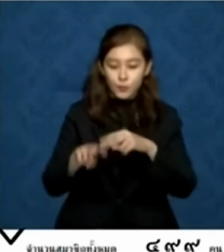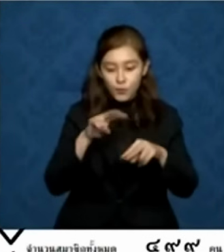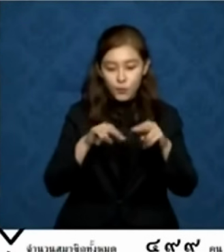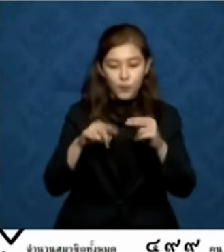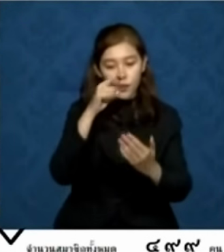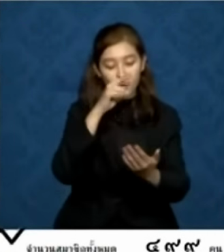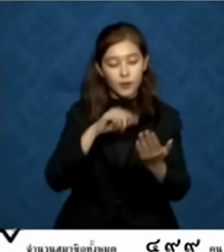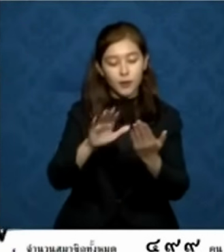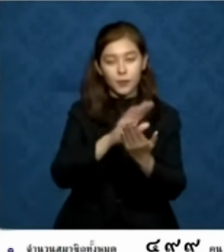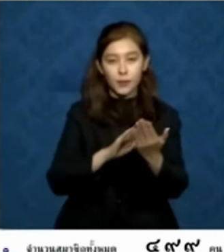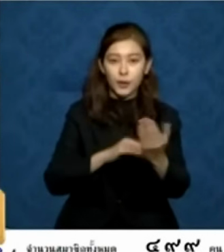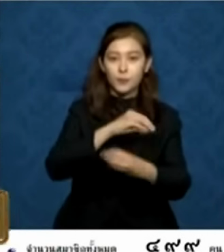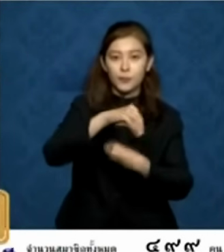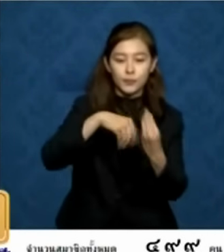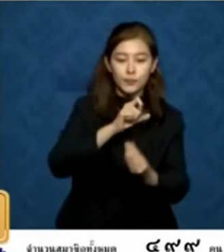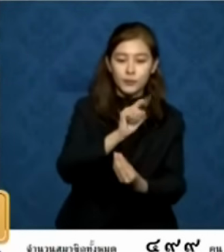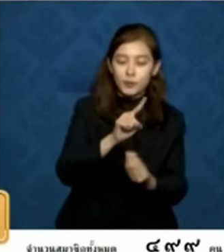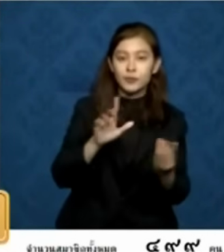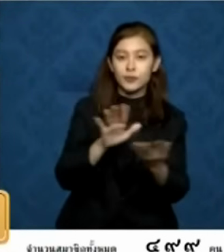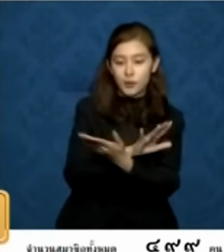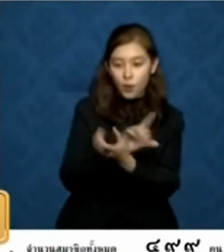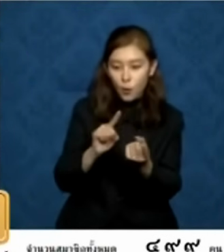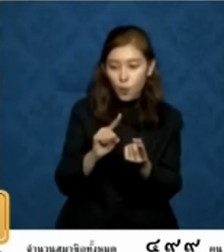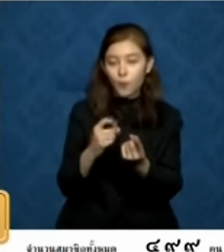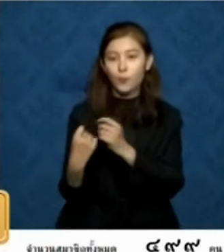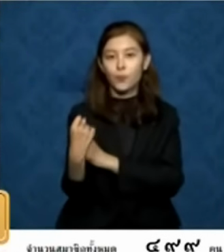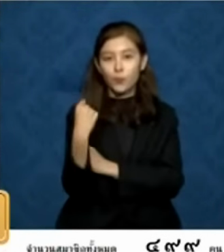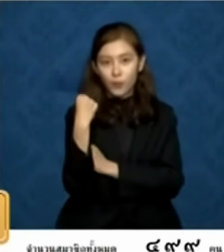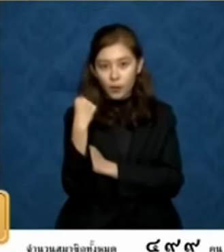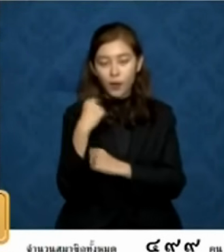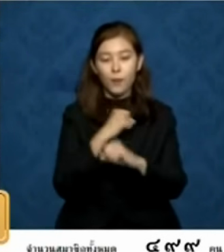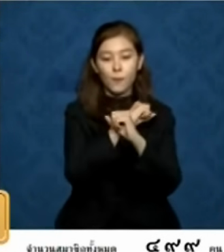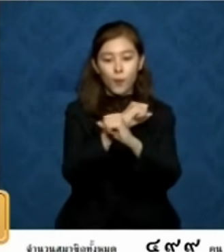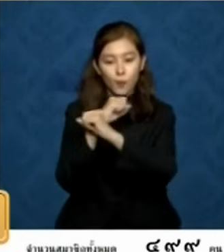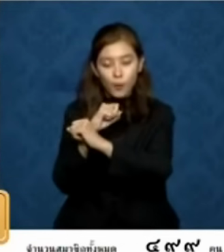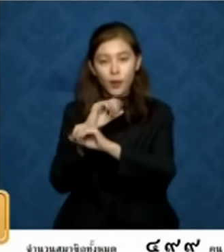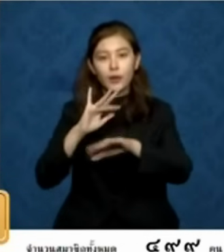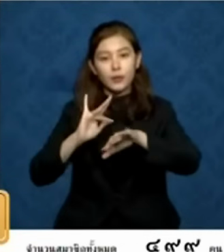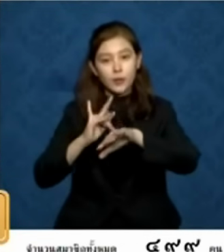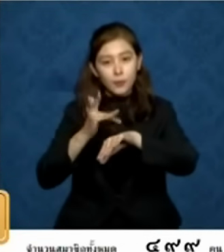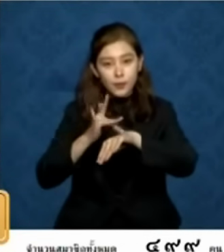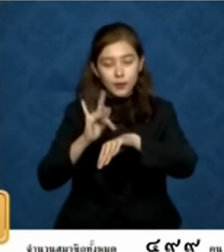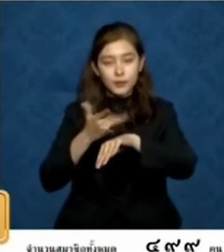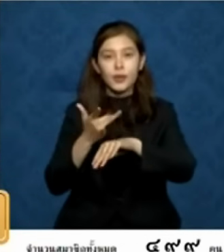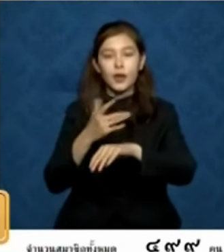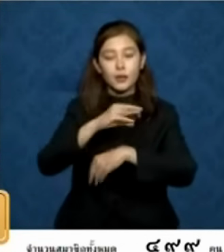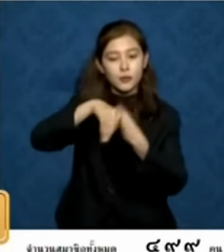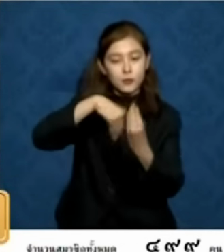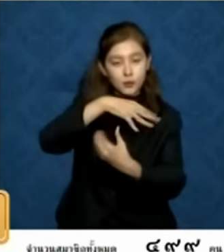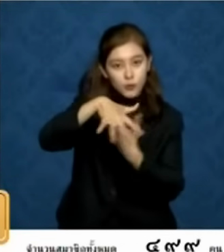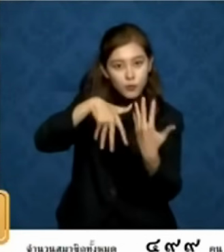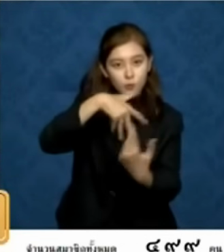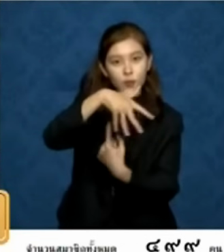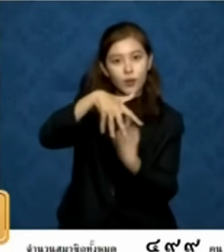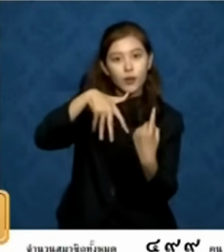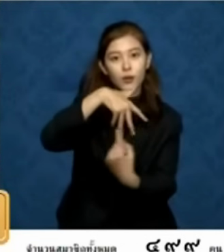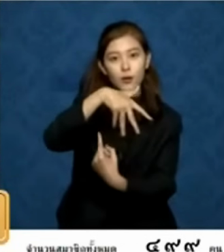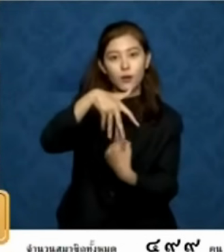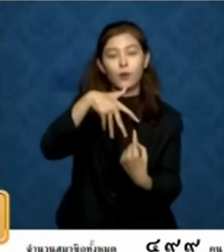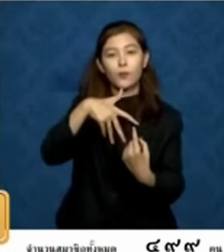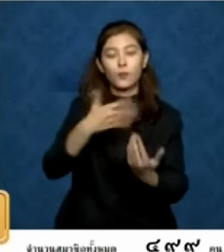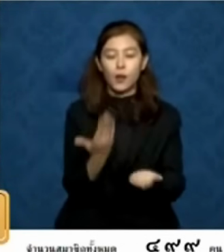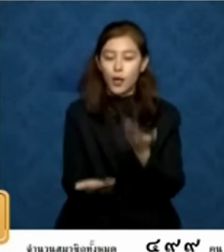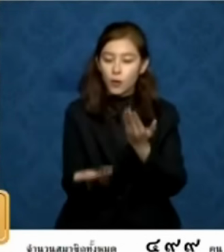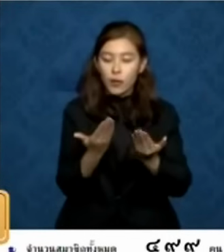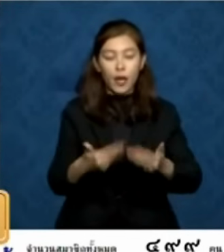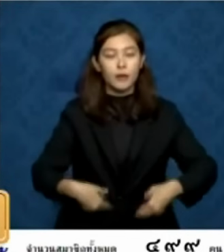เป็นเศรษฐกิจสังคมความมั่นคงทรัพยากรธรรมชาติสิ่งแวดล้อมนำไปสู่การยกระดับคุณภาพชีวิตของประช